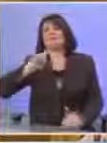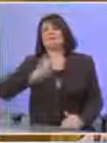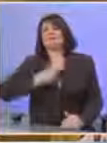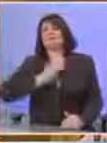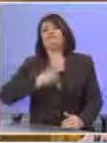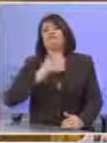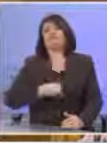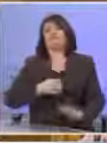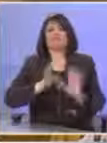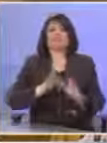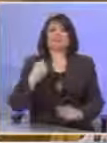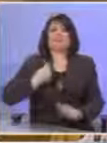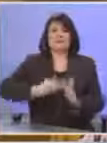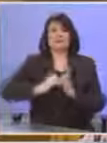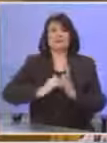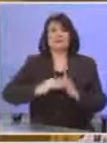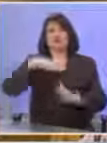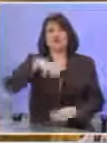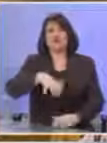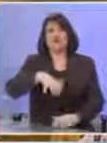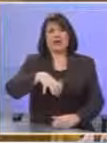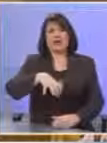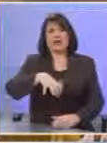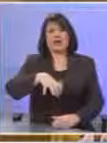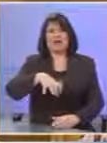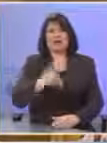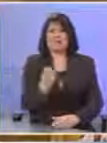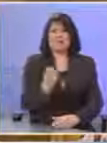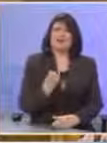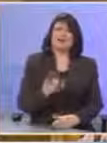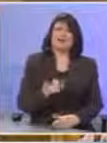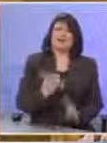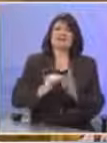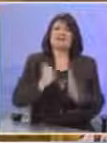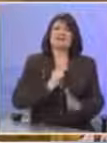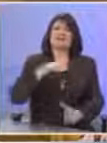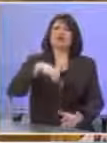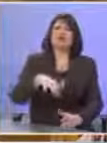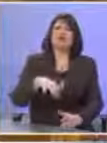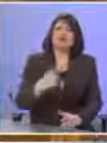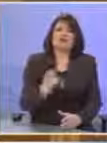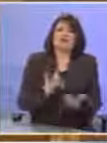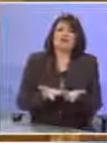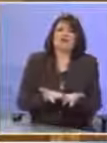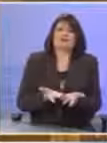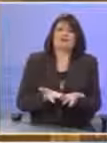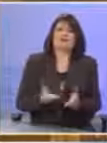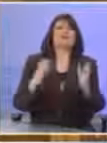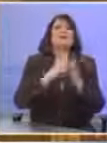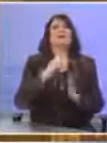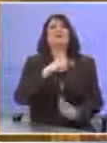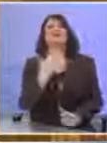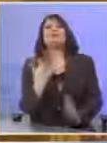του δημοσίου τομέα γίνεται φανές η πρόκληση απέναντι στους υπαλλήλους του ιδιωτικού τομέα. Για παράδειγμα στο άρθρο